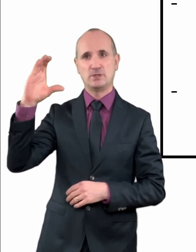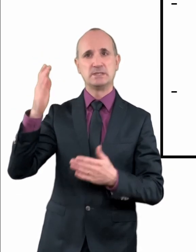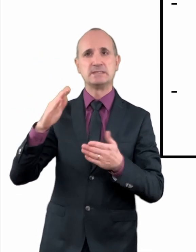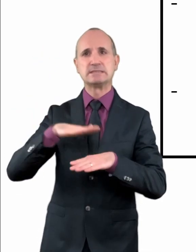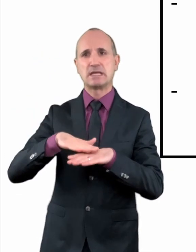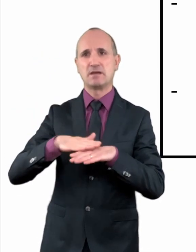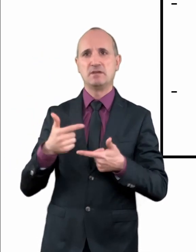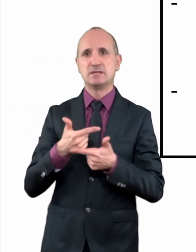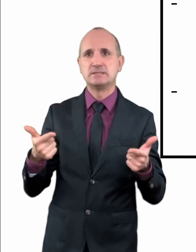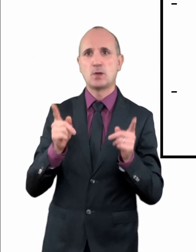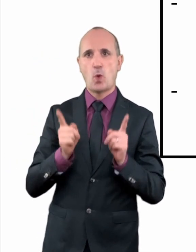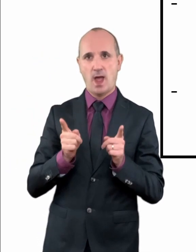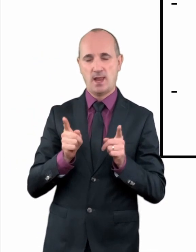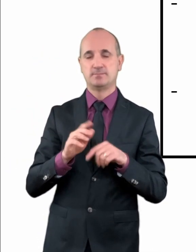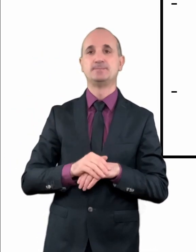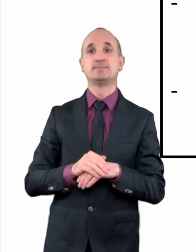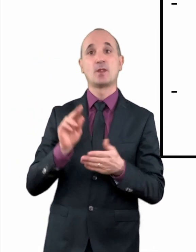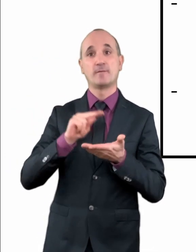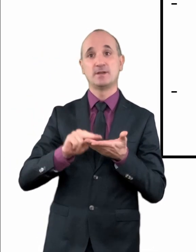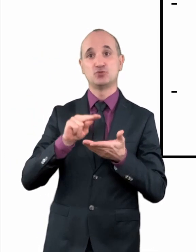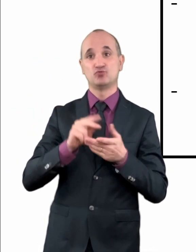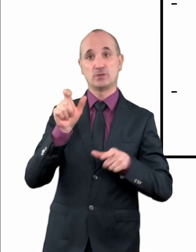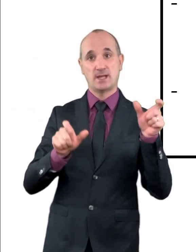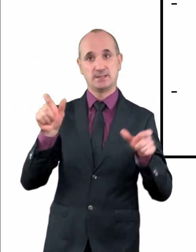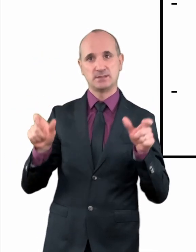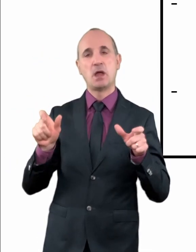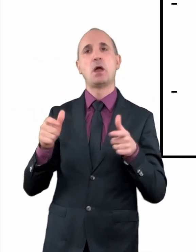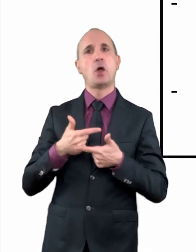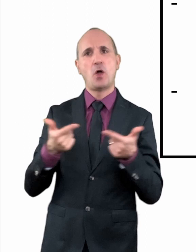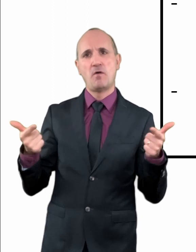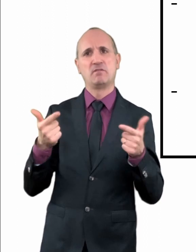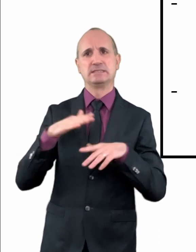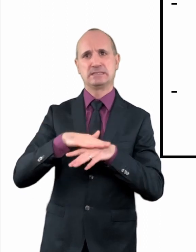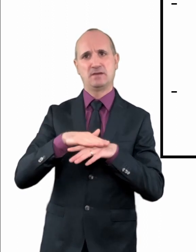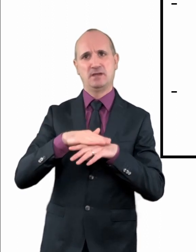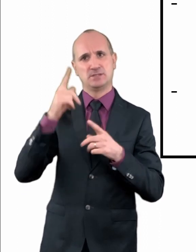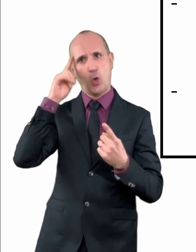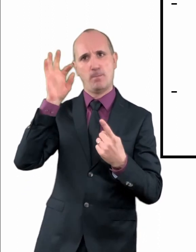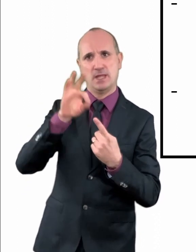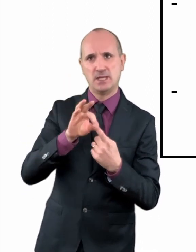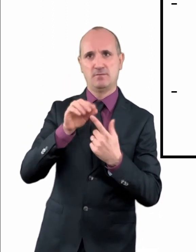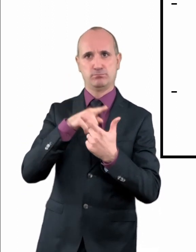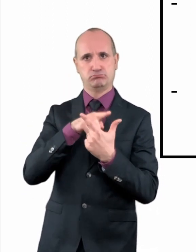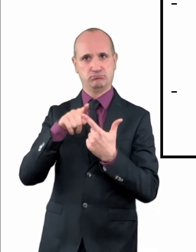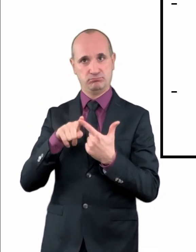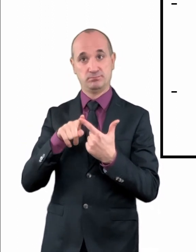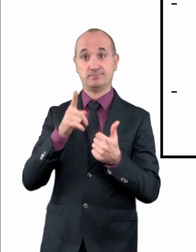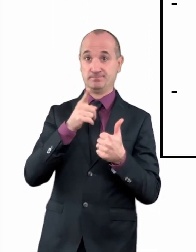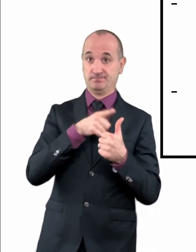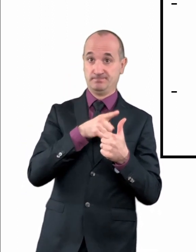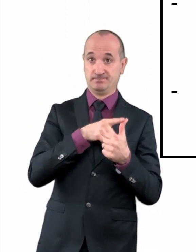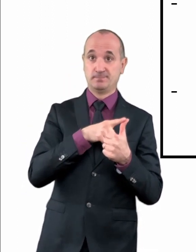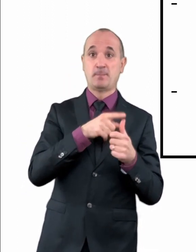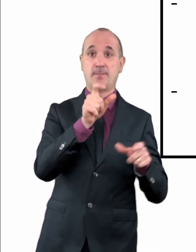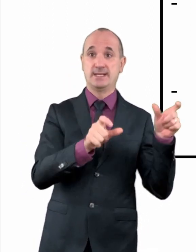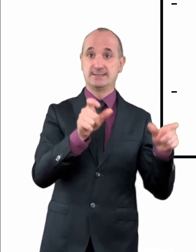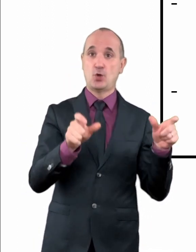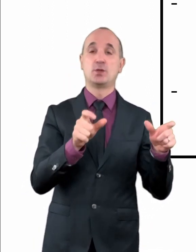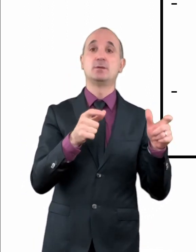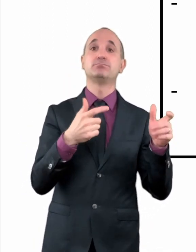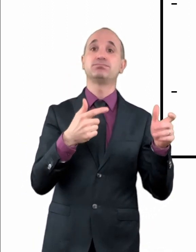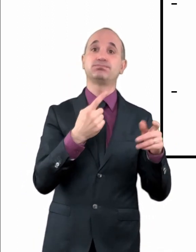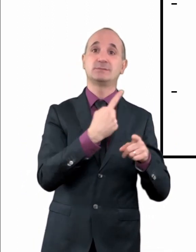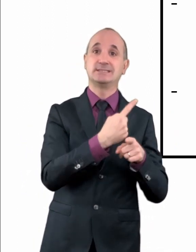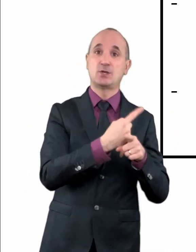quali servizi sono offerti dai udc gli uffici della cittadinanza offrono servizi finalizzati a assicurare